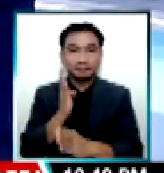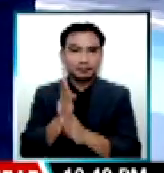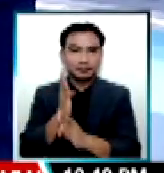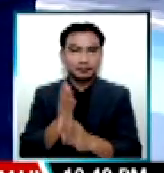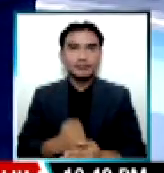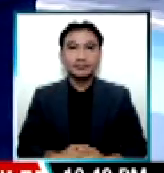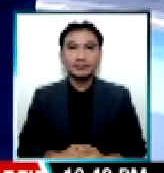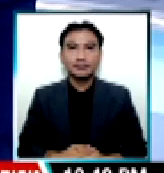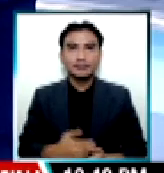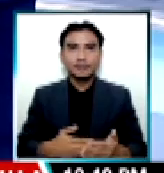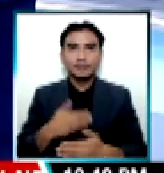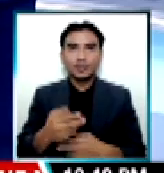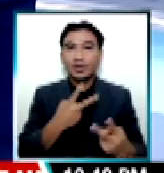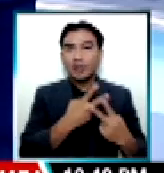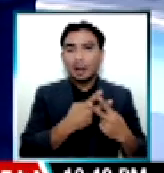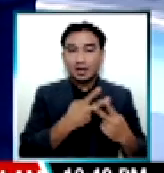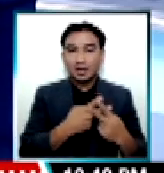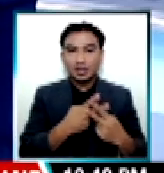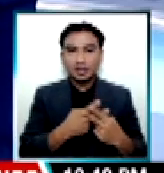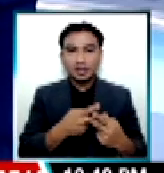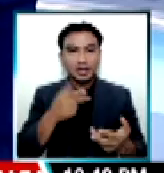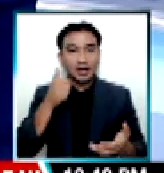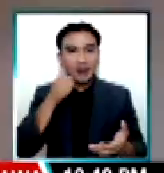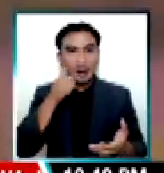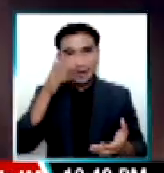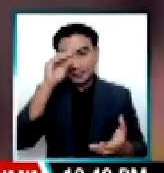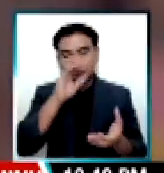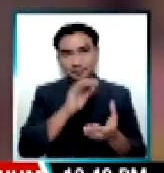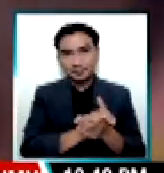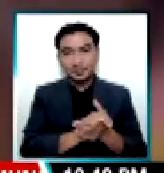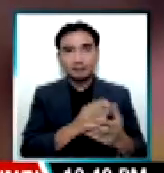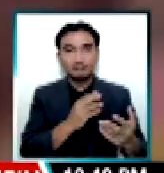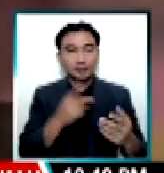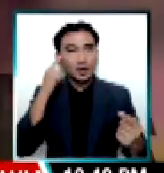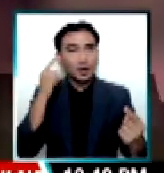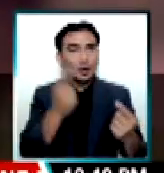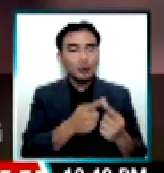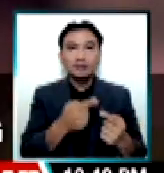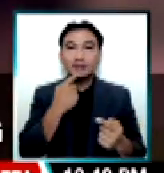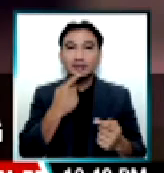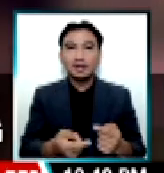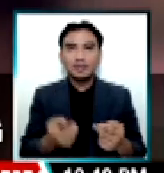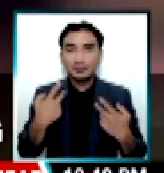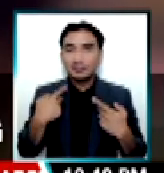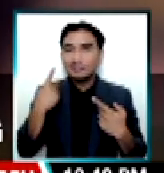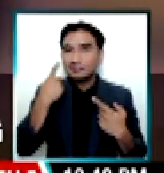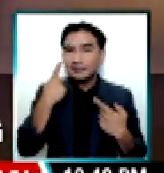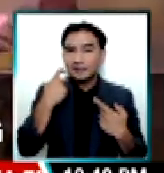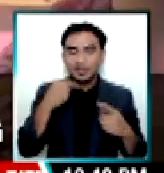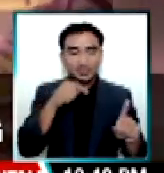Hashtag Husband Goals ang Kapuso actor na si Mikael Daez. Sa isang Instagram post, ibinahagi ni Mikael ang feelings